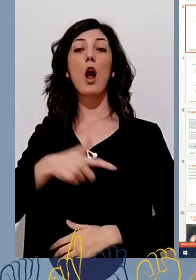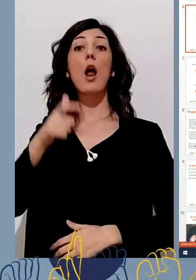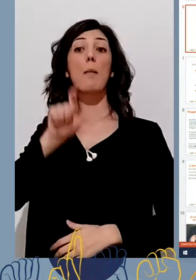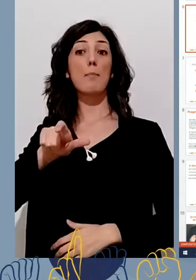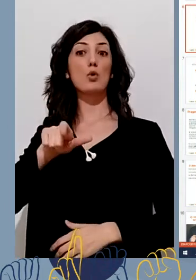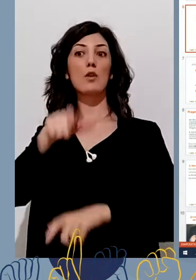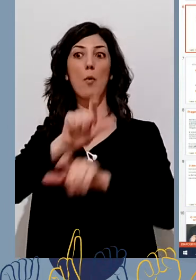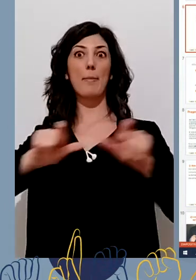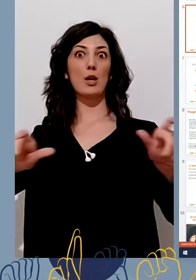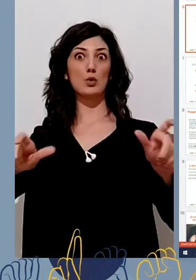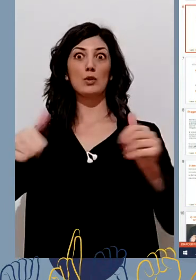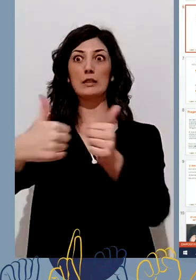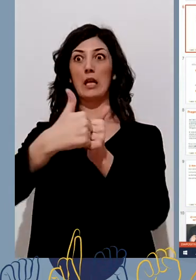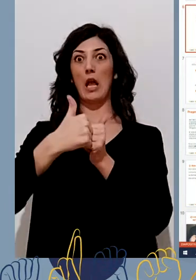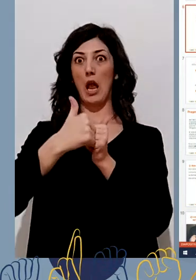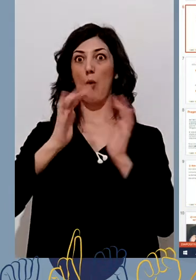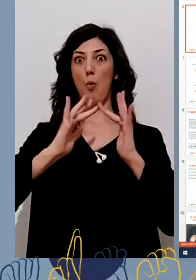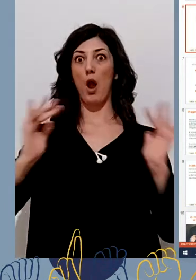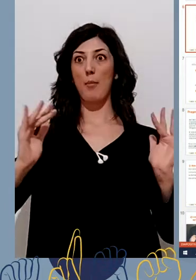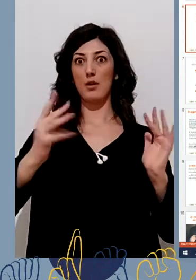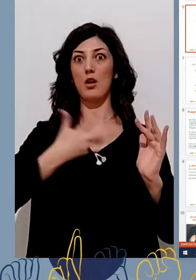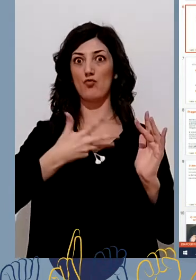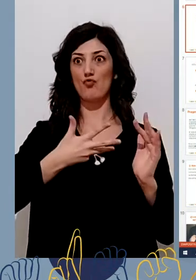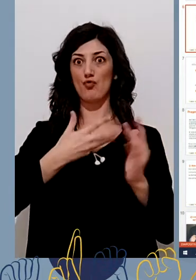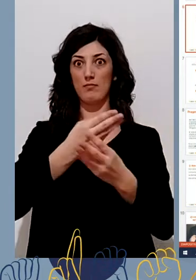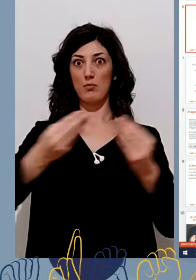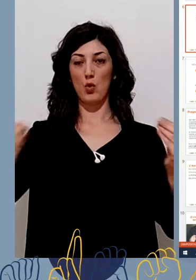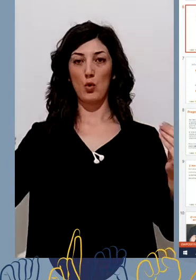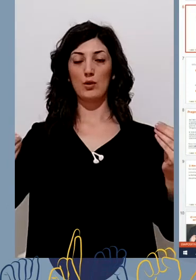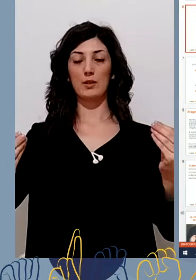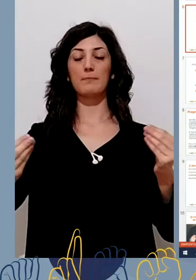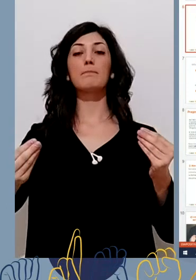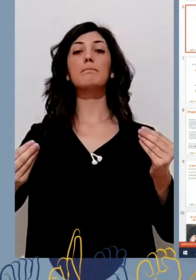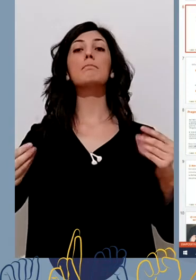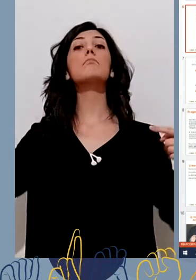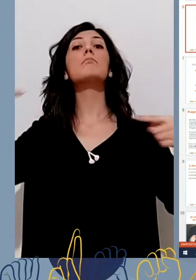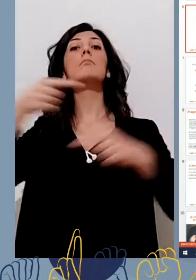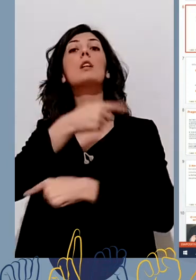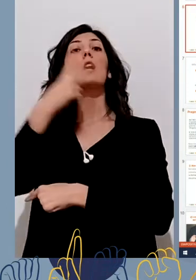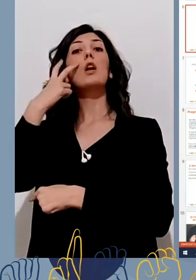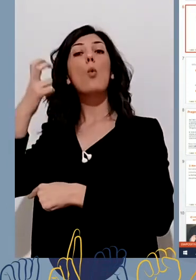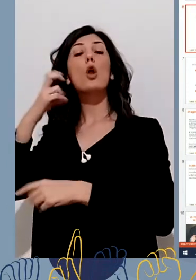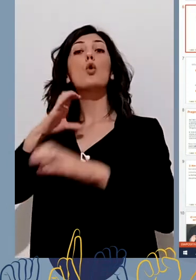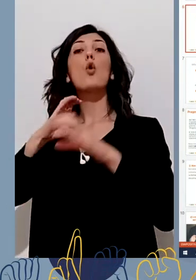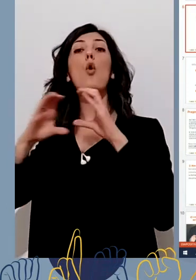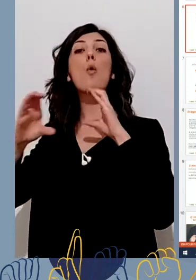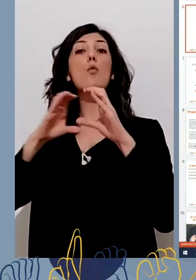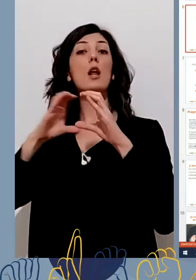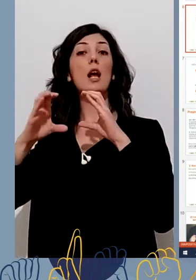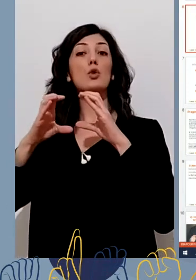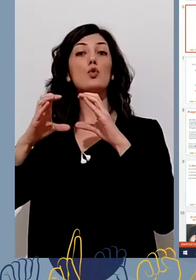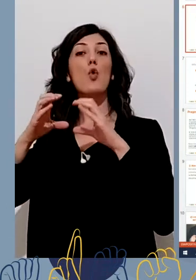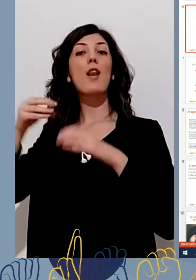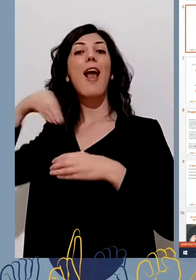stanno ascoltando e stanno recependo ciò che abbiamo da dire. Invece, per quanto concerne la comunicazione interpersonale,